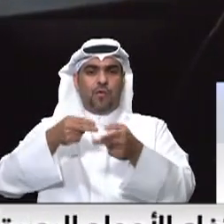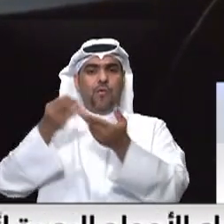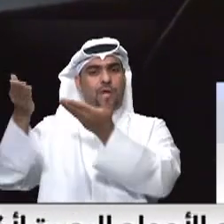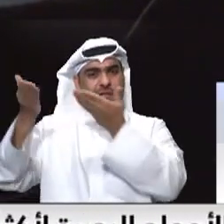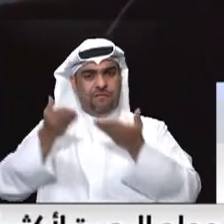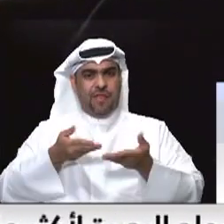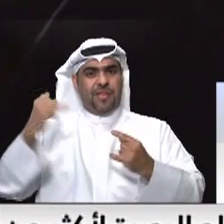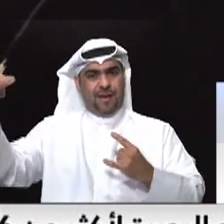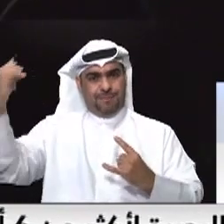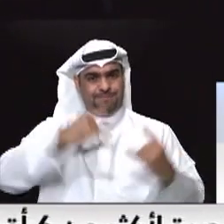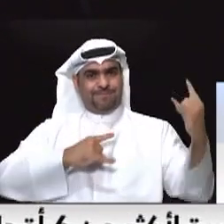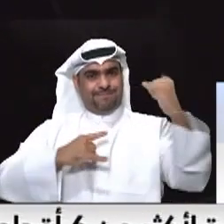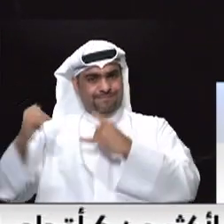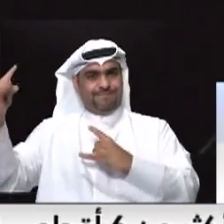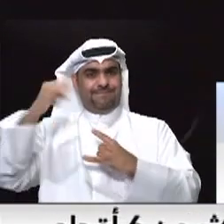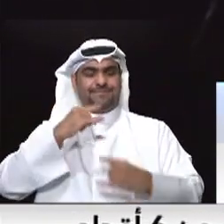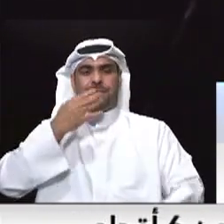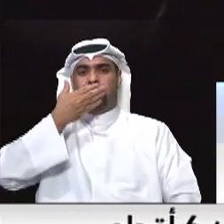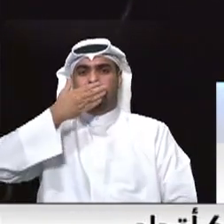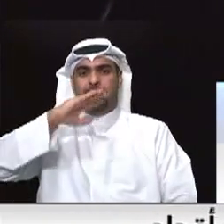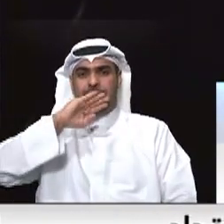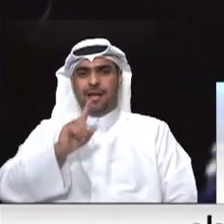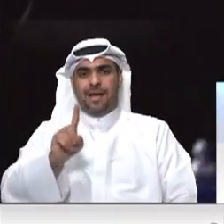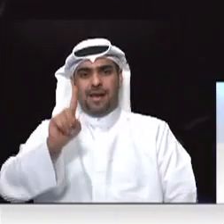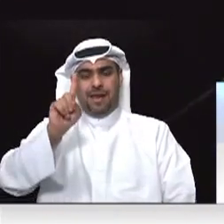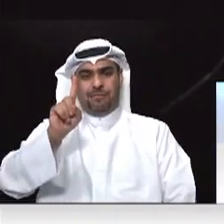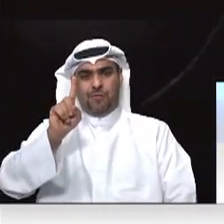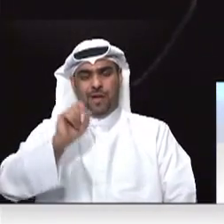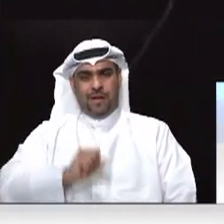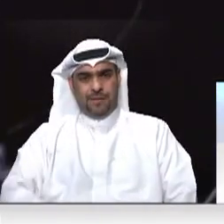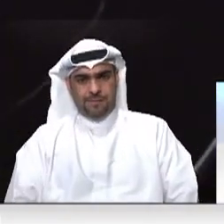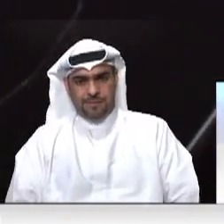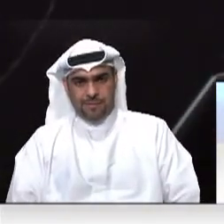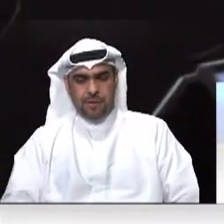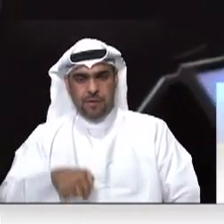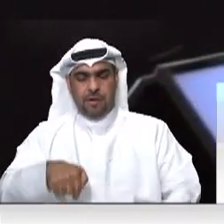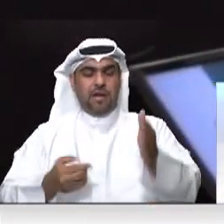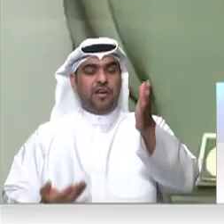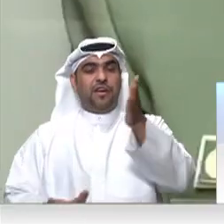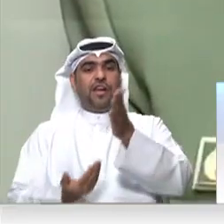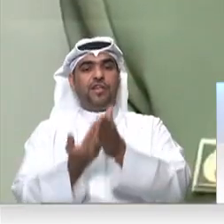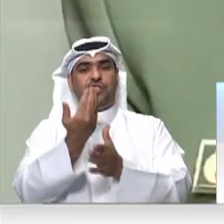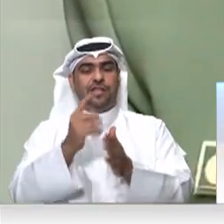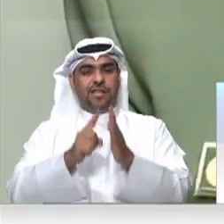وهذا لله الحمد تحقيق جديد